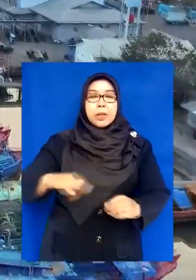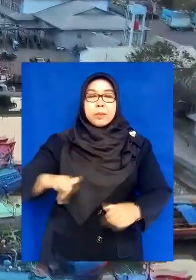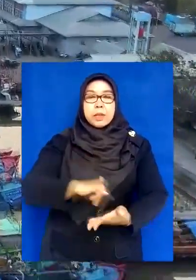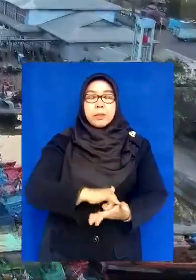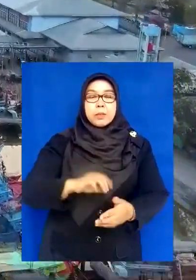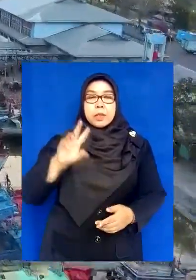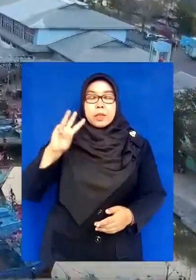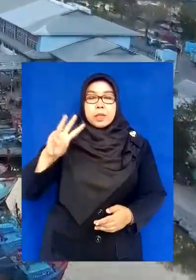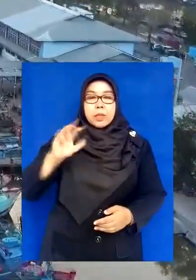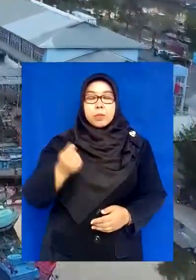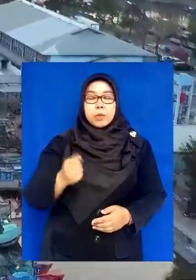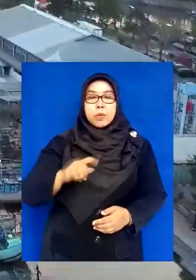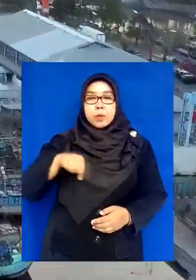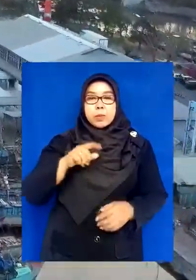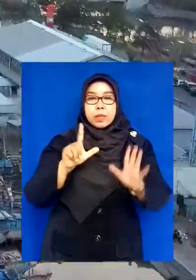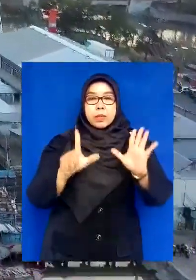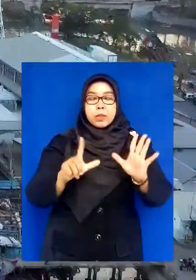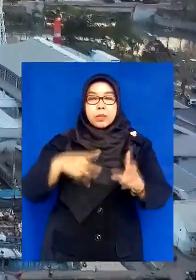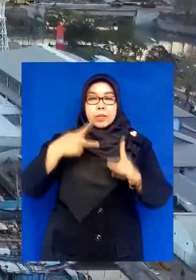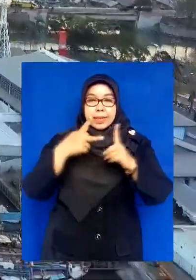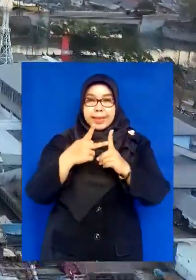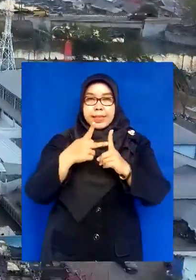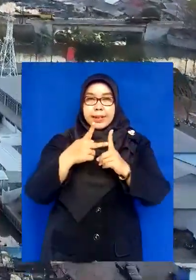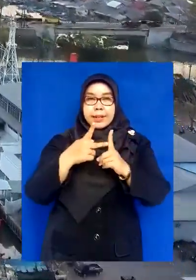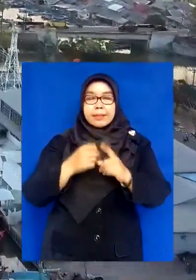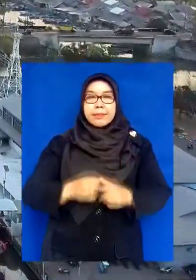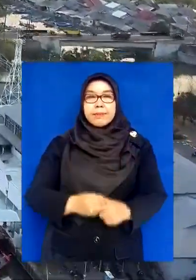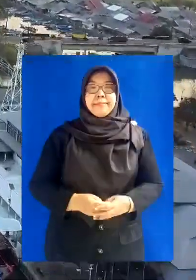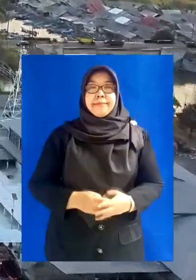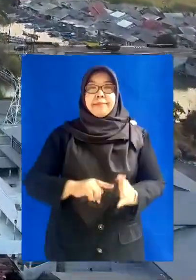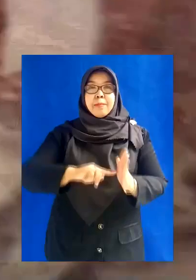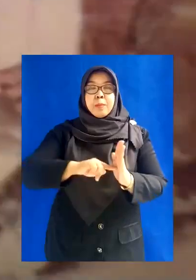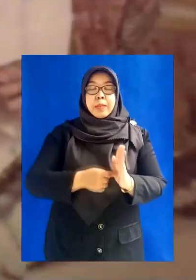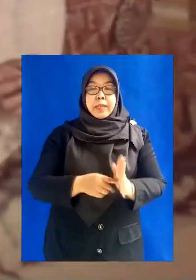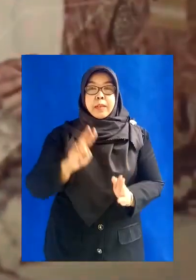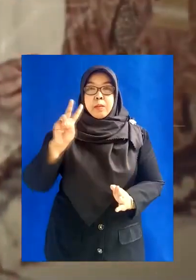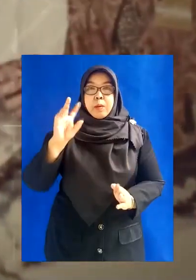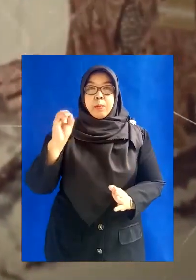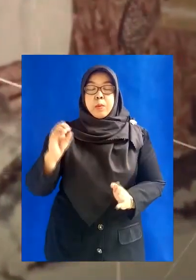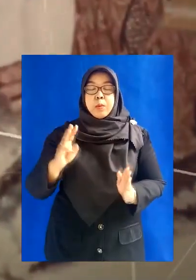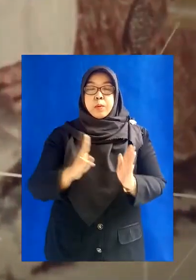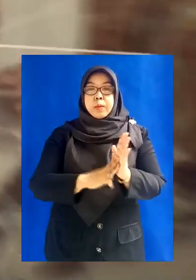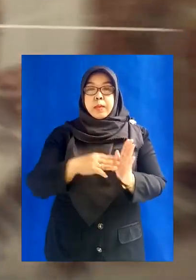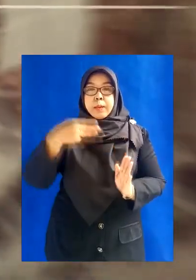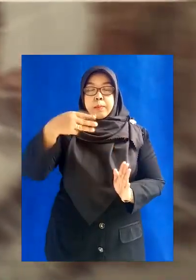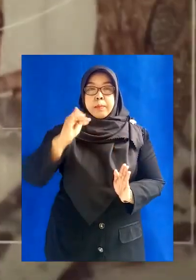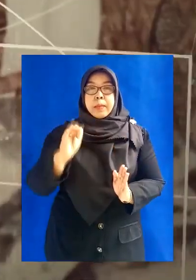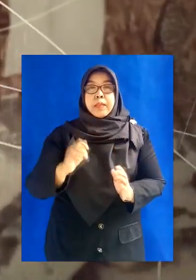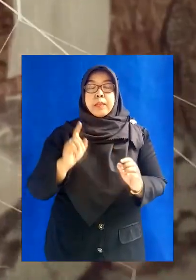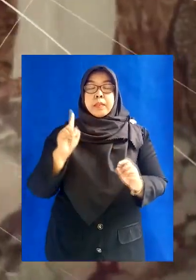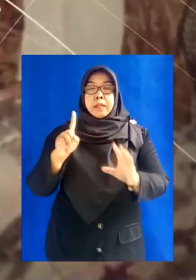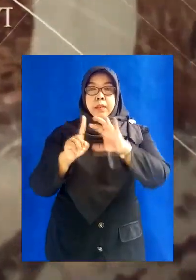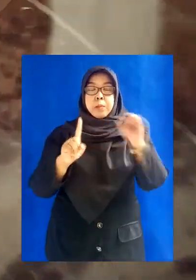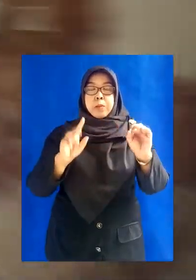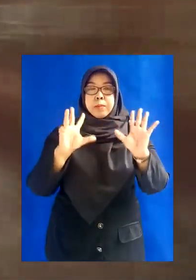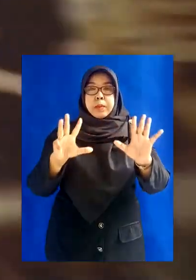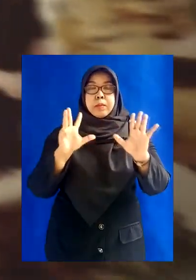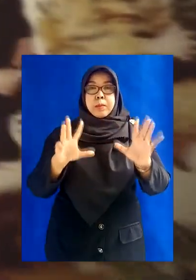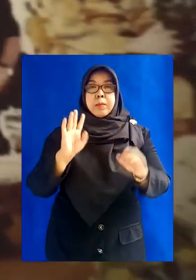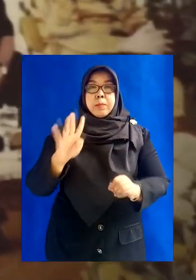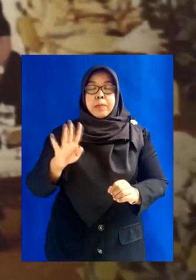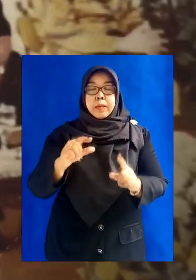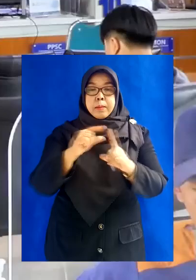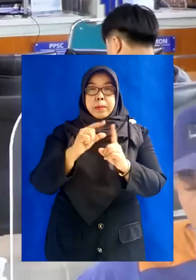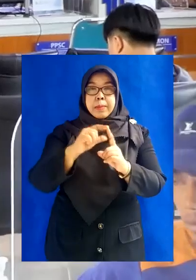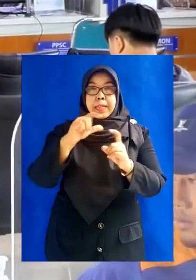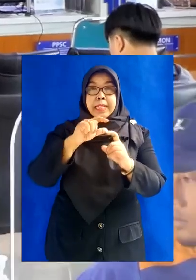luas wilayah kawasan pelabuhan 30,7 hektar. Sejak beroperasi pada 20 Mei